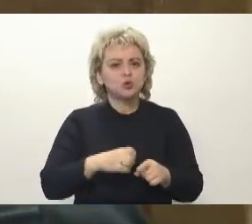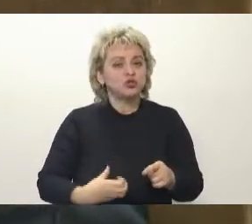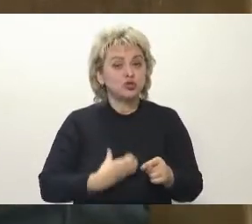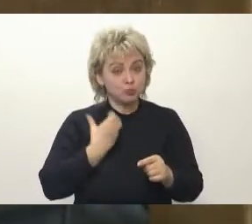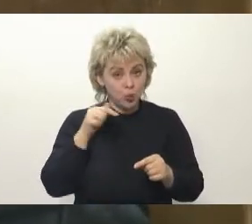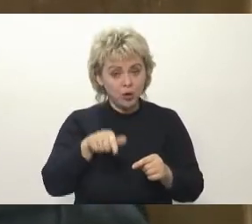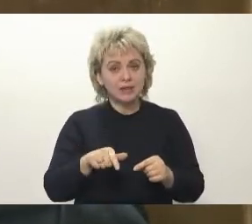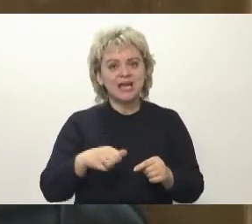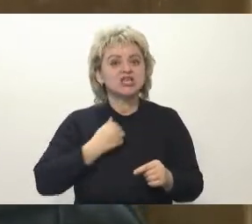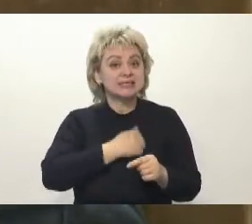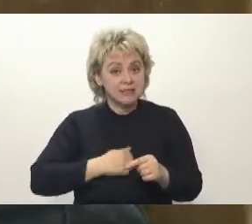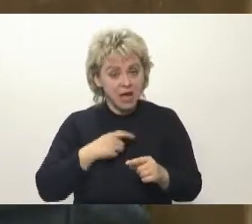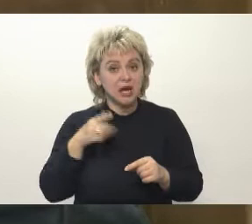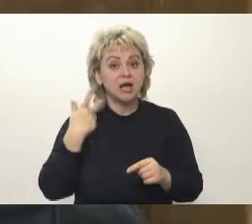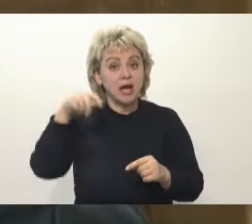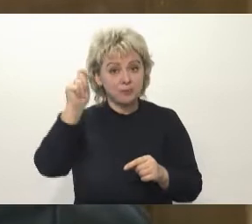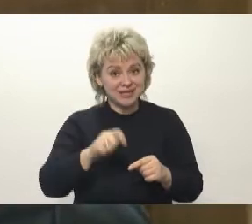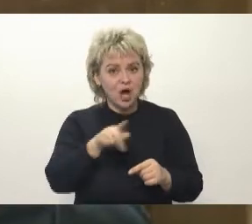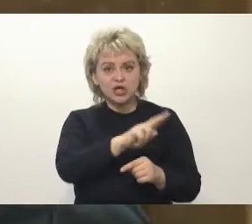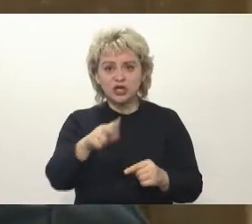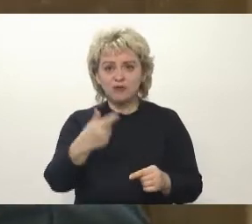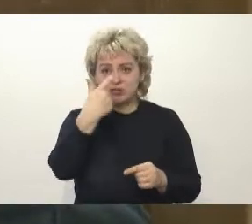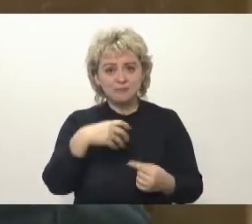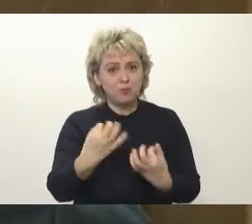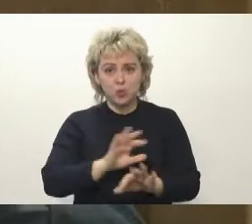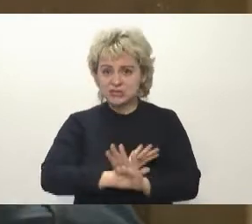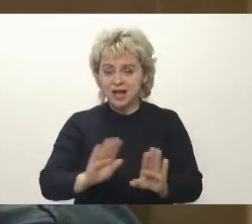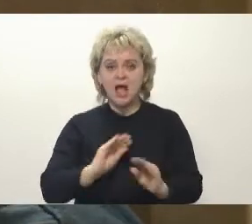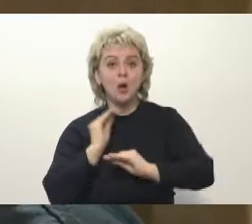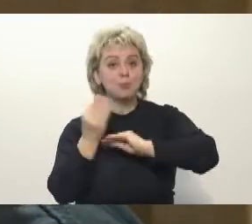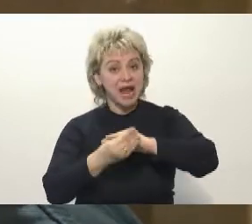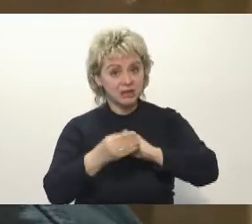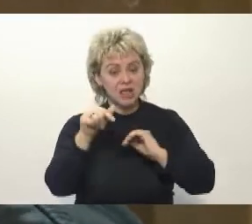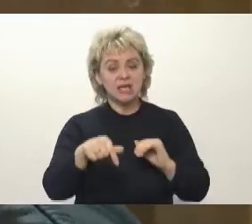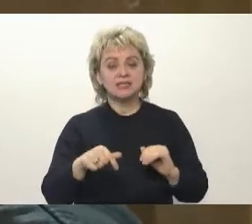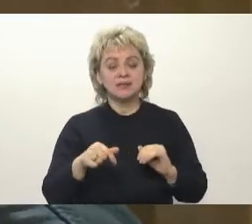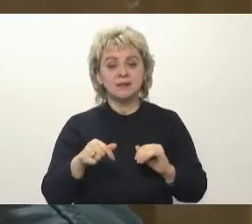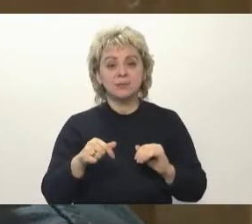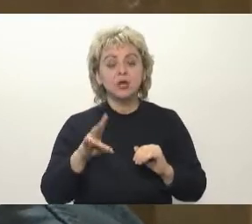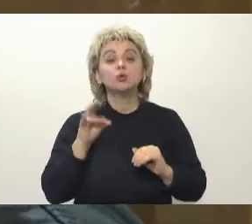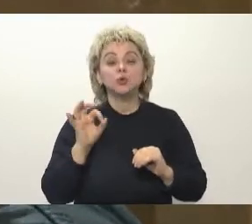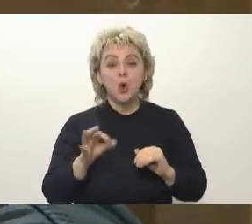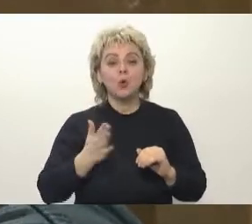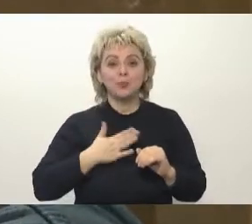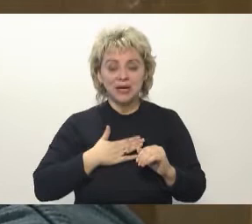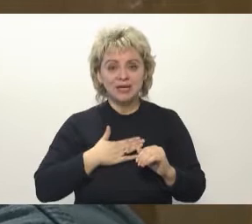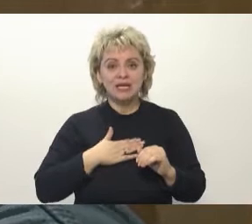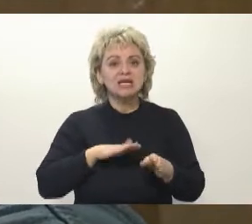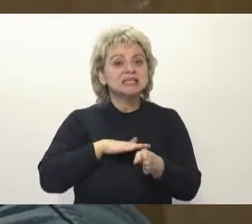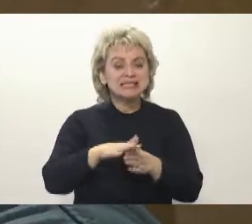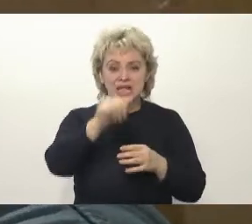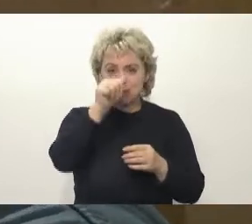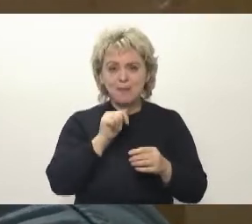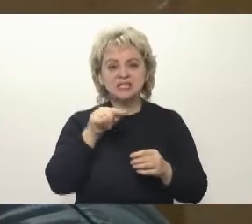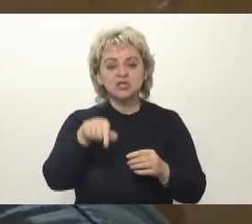и весьма агрессивна, когда она приехала. Она никого к себе не подпускала, она пряталась. Вот. Ну, мы целый месяц